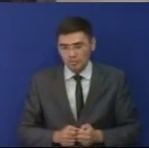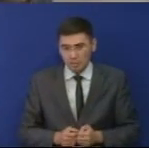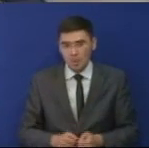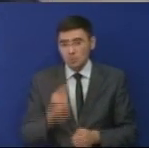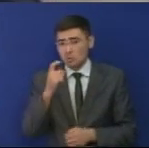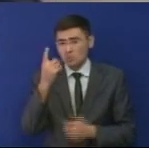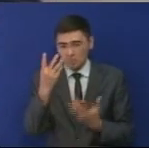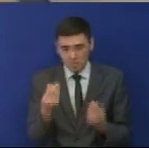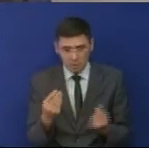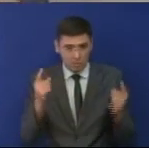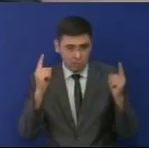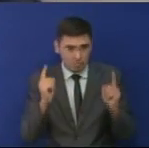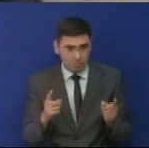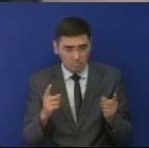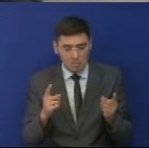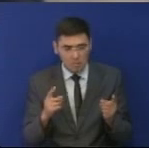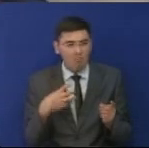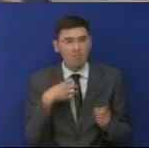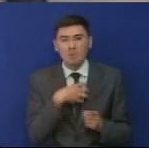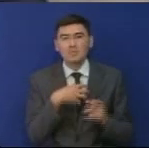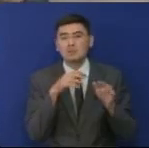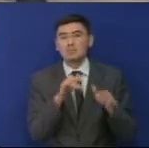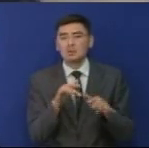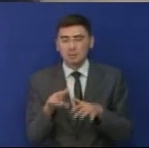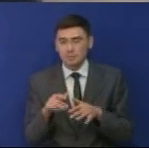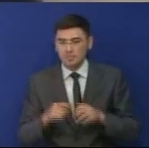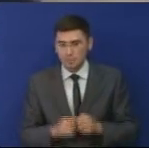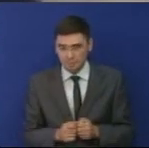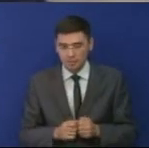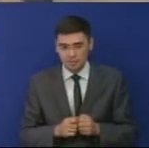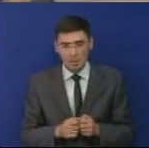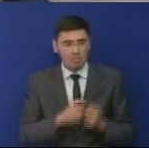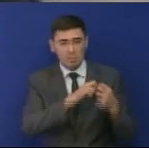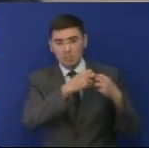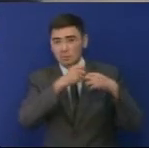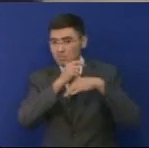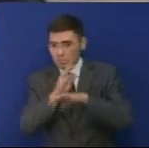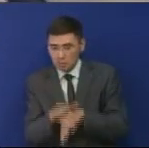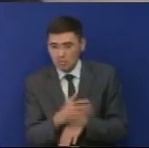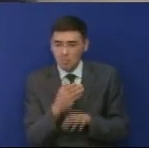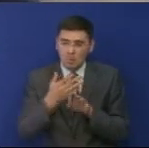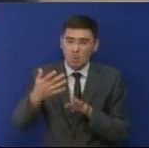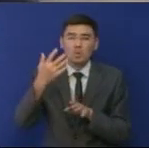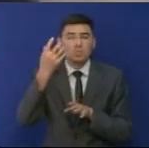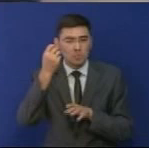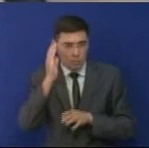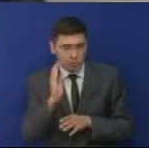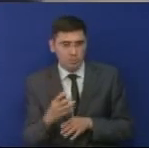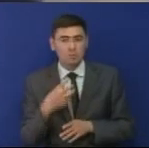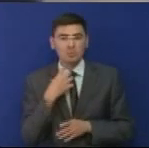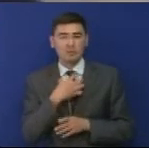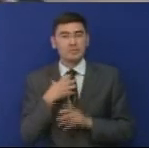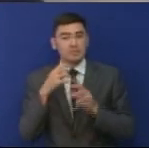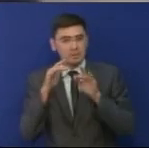дней в жизни президента Токаева – 100 самых важных дней. Первые испытания остались позади. Впереди, безусловно, главу государства ждут